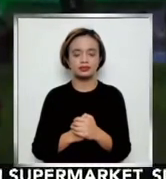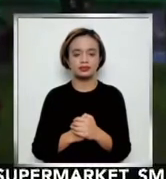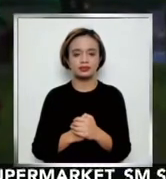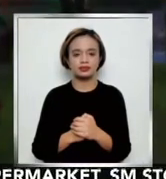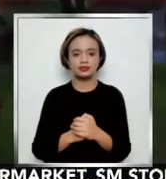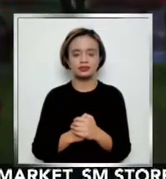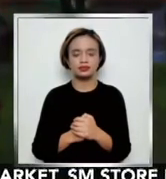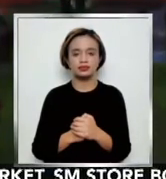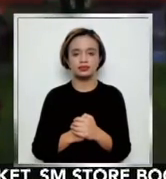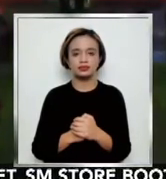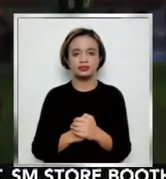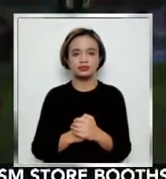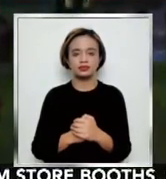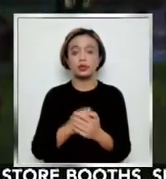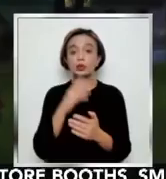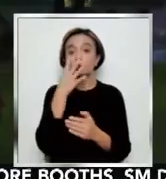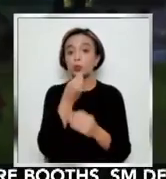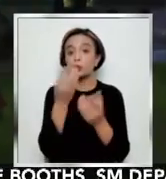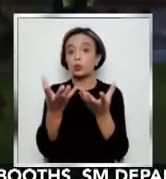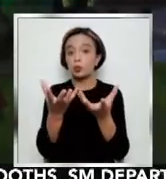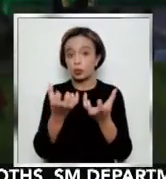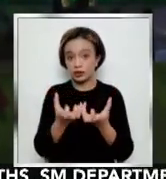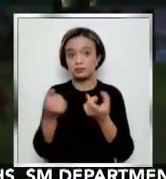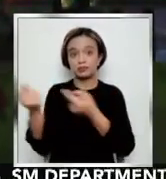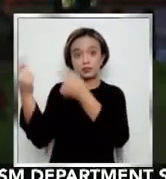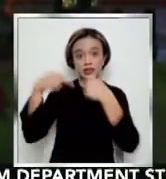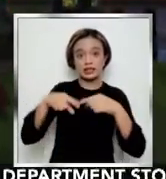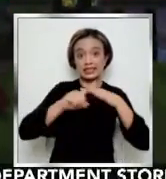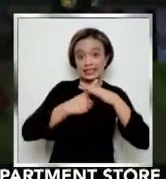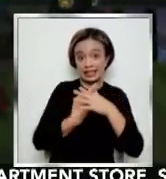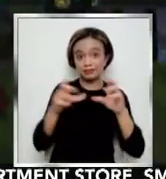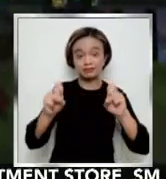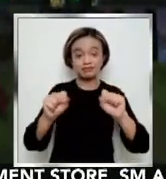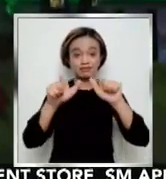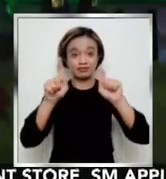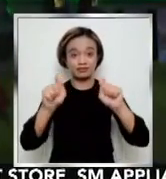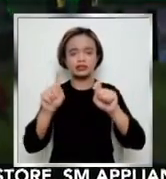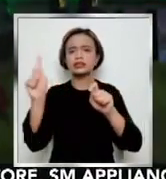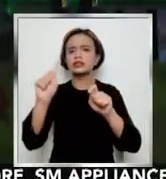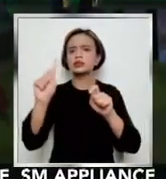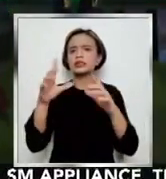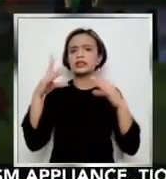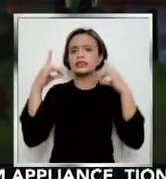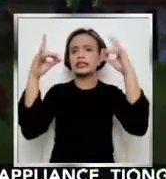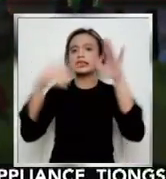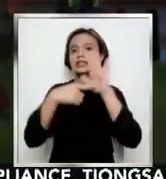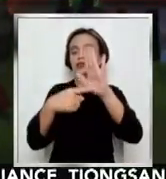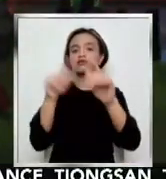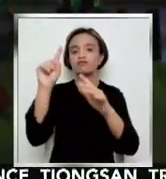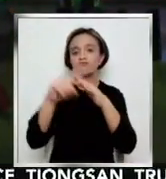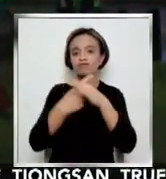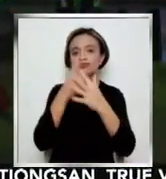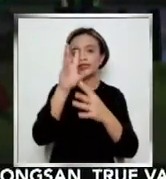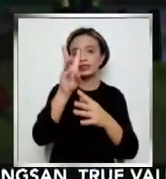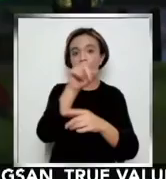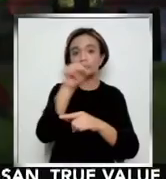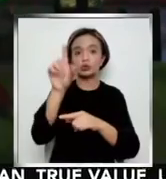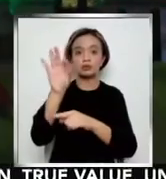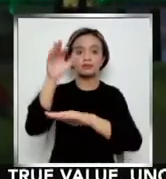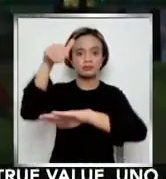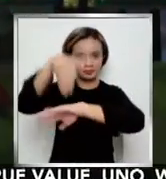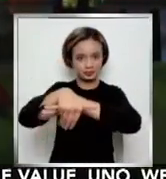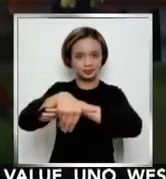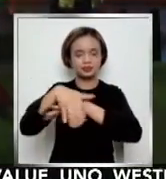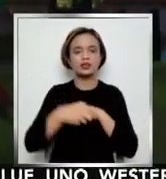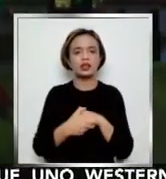Mel, sa mga balak magpunta rito simula Sabado, magsisimula po yung light show ng alas 6 hanggang alas 9 ng gabi at inaasahang madaragdagan pa